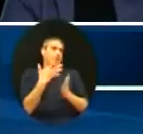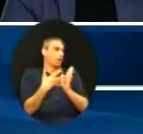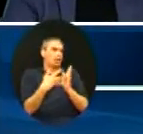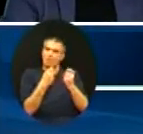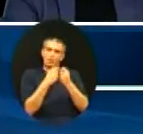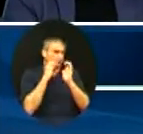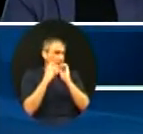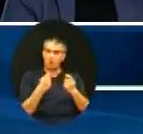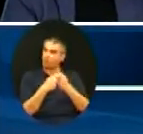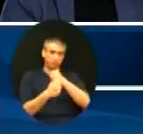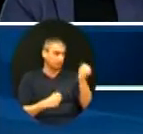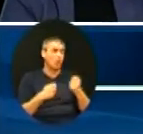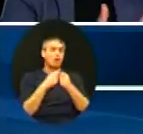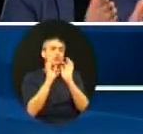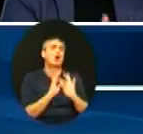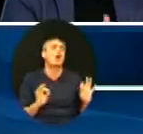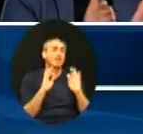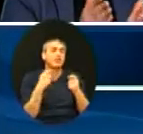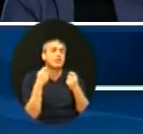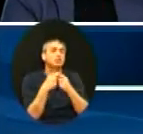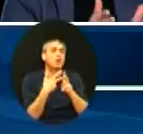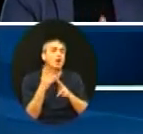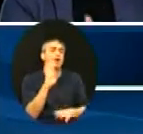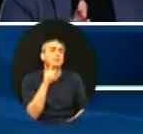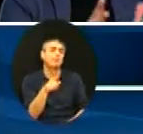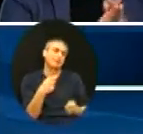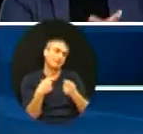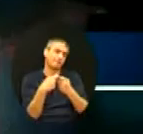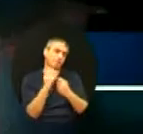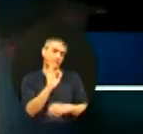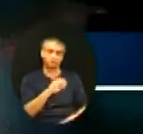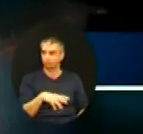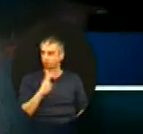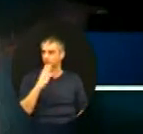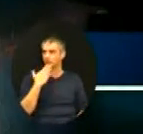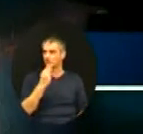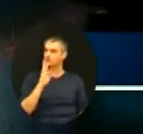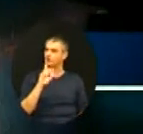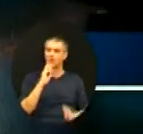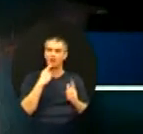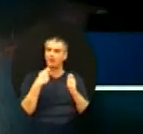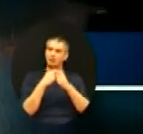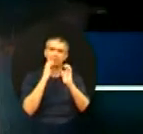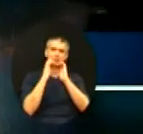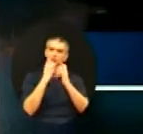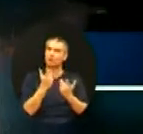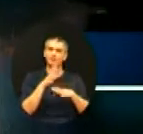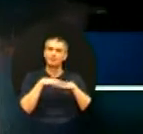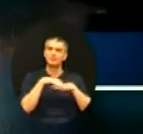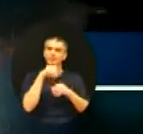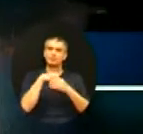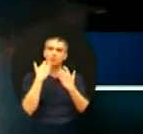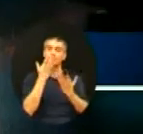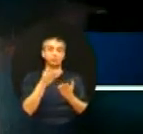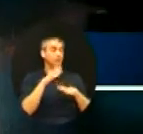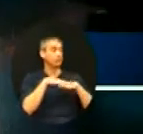קשור לתקשורת, לא קשור לשמאל, לא קשור לאף אחד, קשור לנתניהו ומקורביו. תודה. שלי, מילה על התקשורת והתפקיד שלה בפרשייה